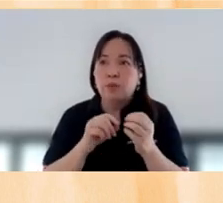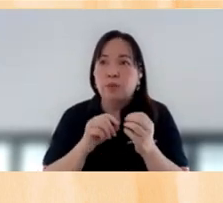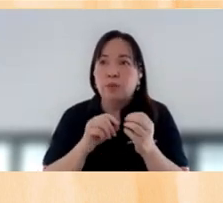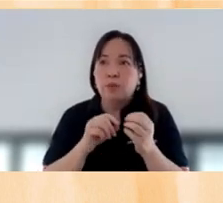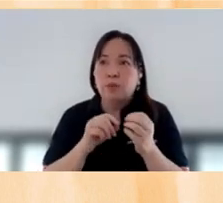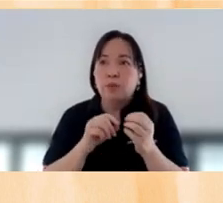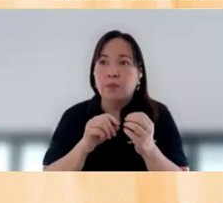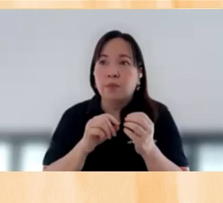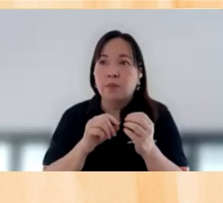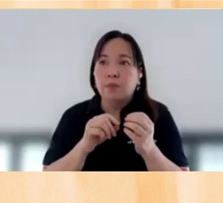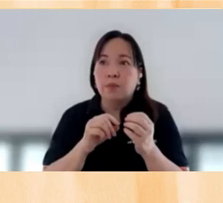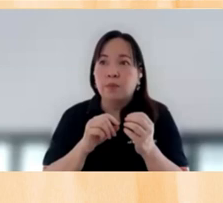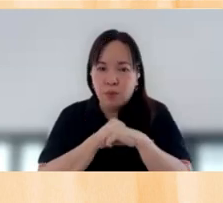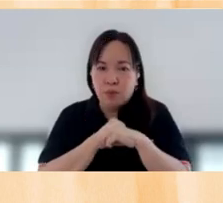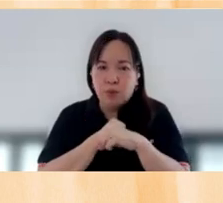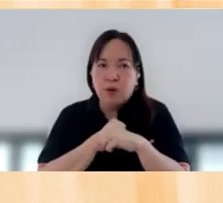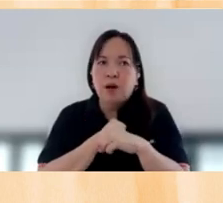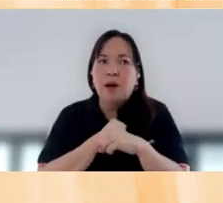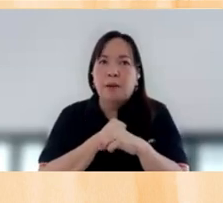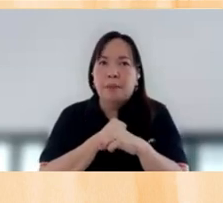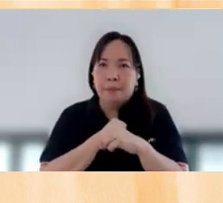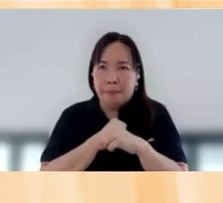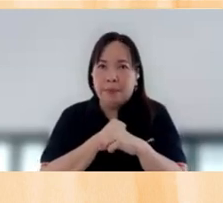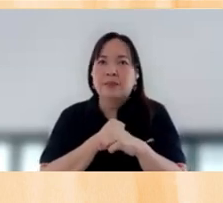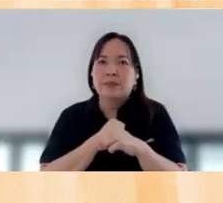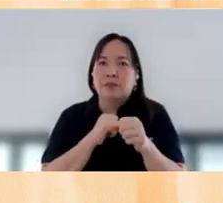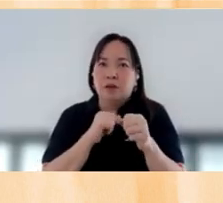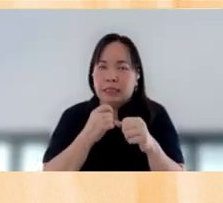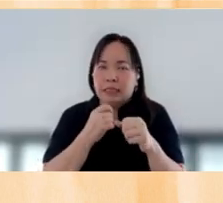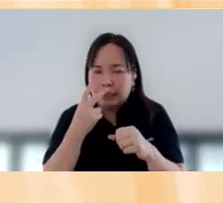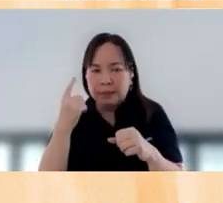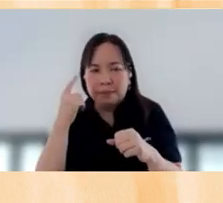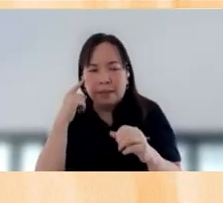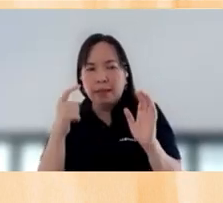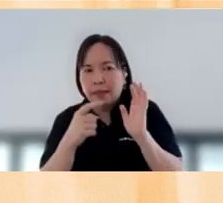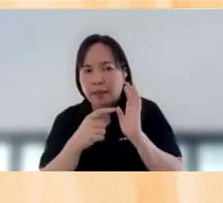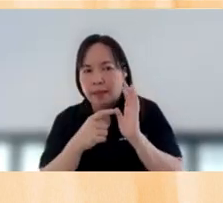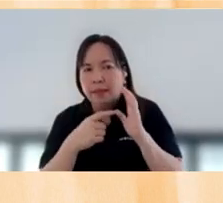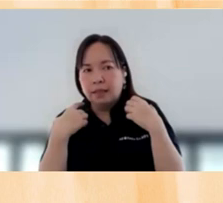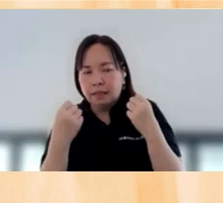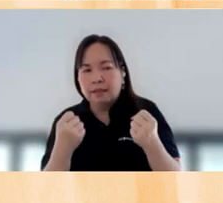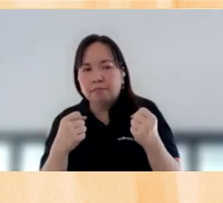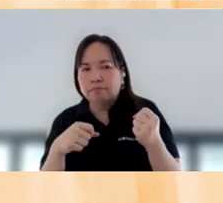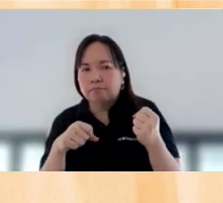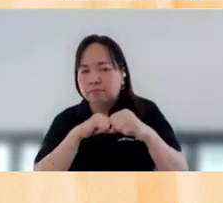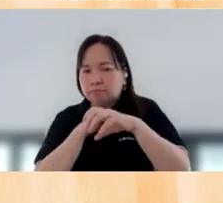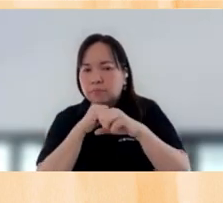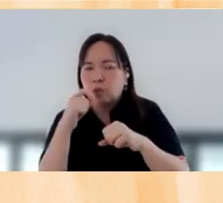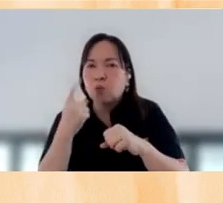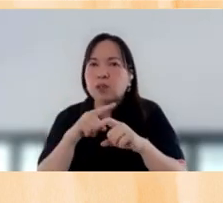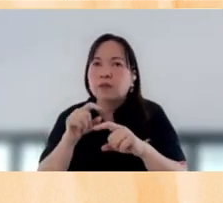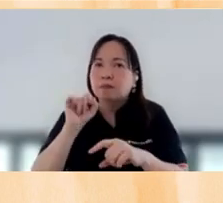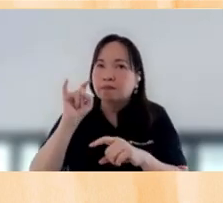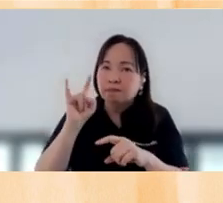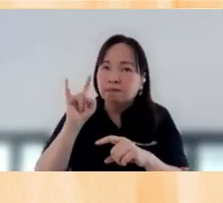tinitignan natin ang mental health promotion ay hindi lamang sa mga campaign o mga activity patungkol sa health skills and